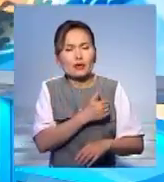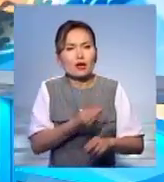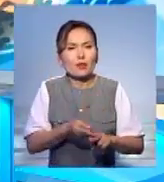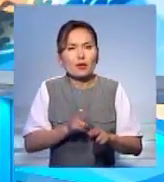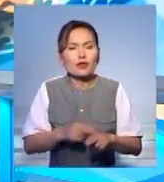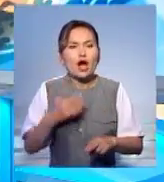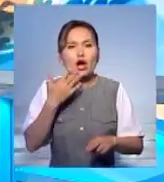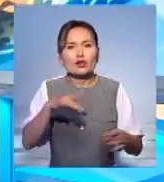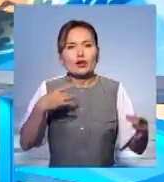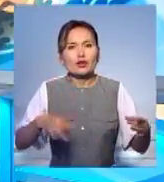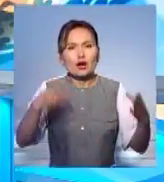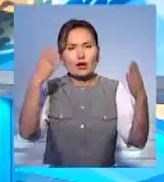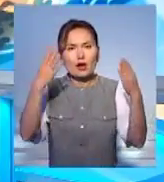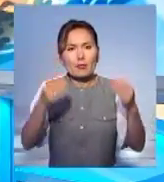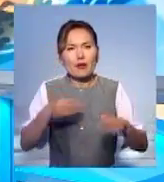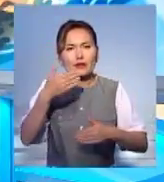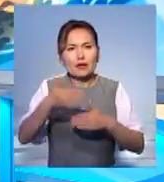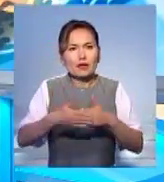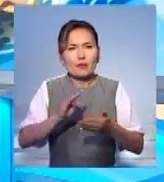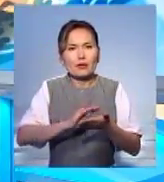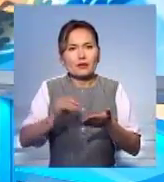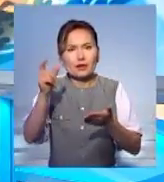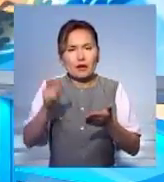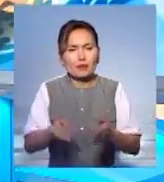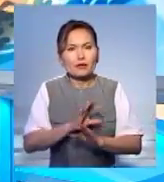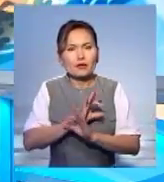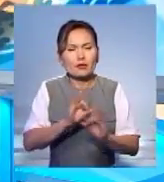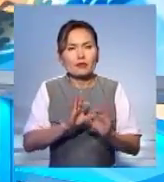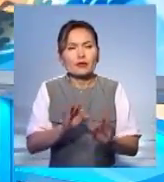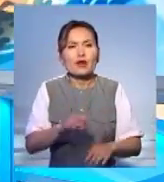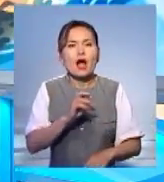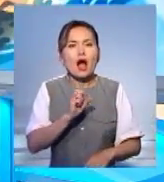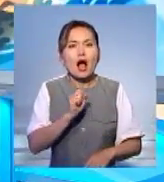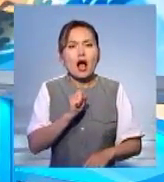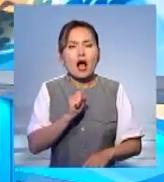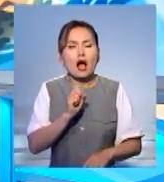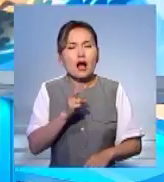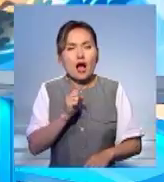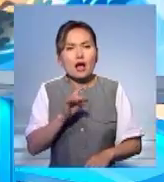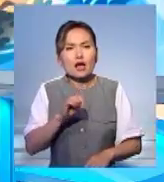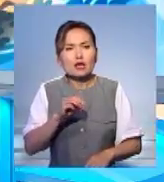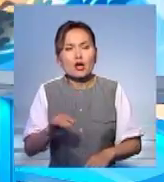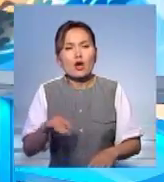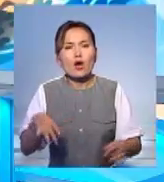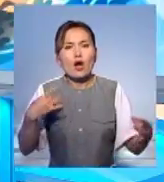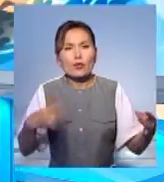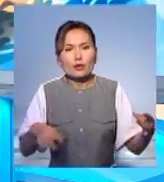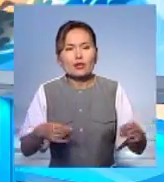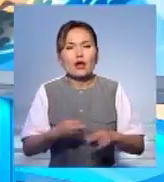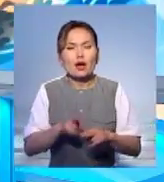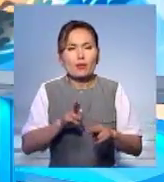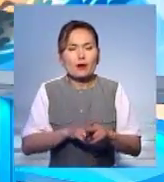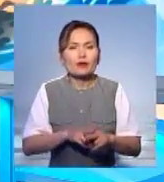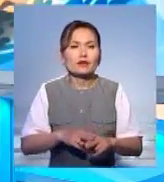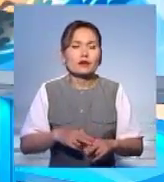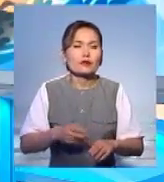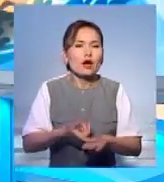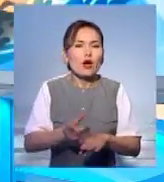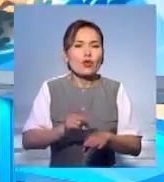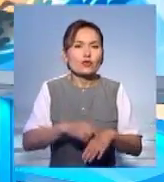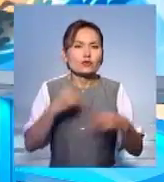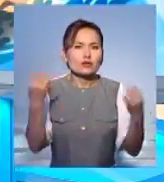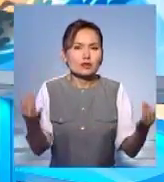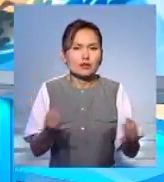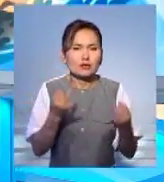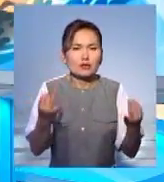белгіленген ұлттық домбыра күні қарсаңында тілшіміз Нұрлан Жақыпбеков Қаратаудың етегінде қос ішекпен үндескен қос тағдырдың сырына